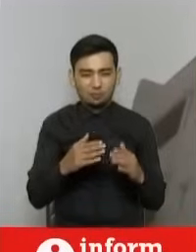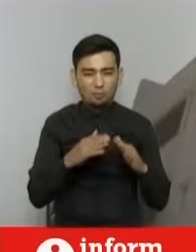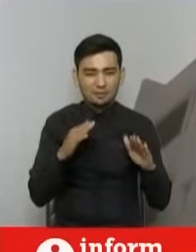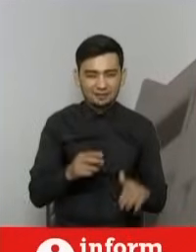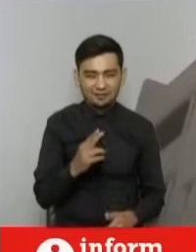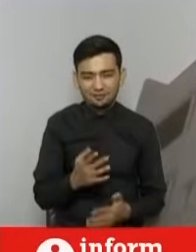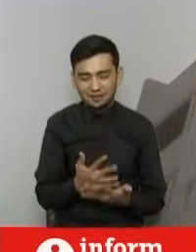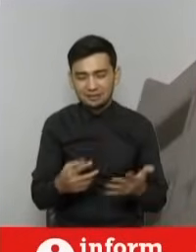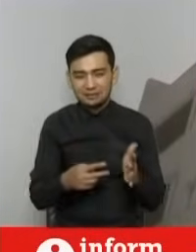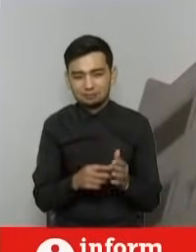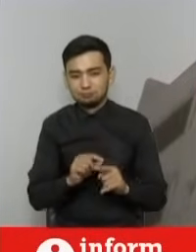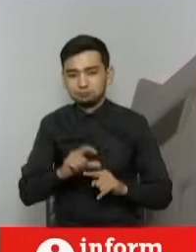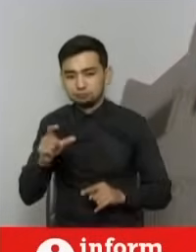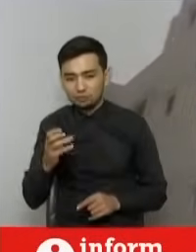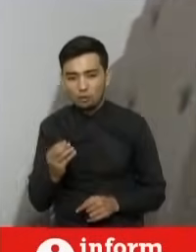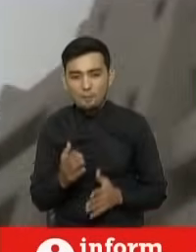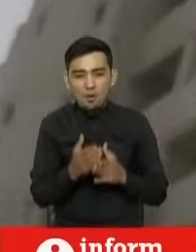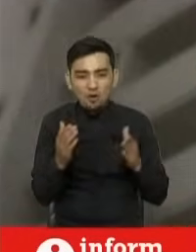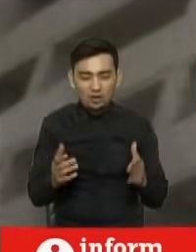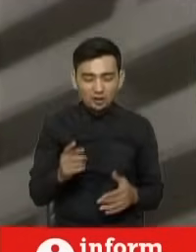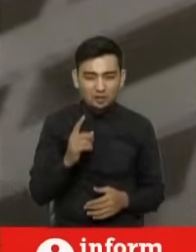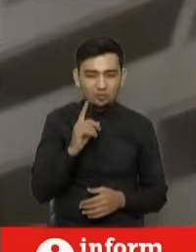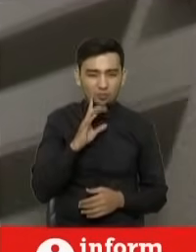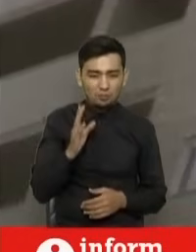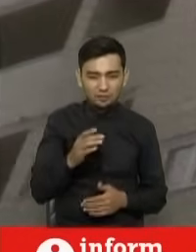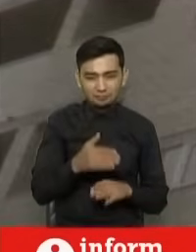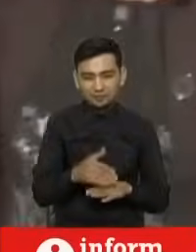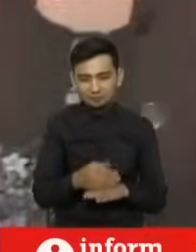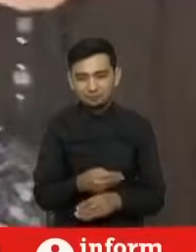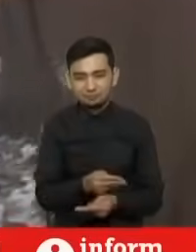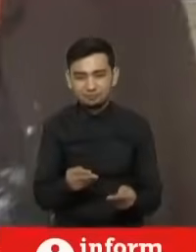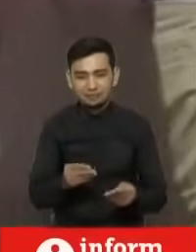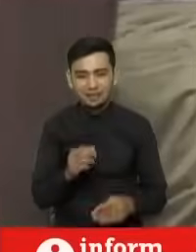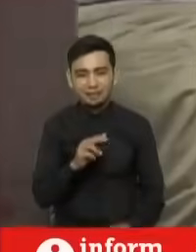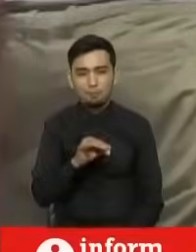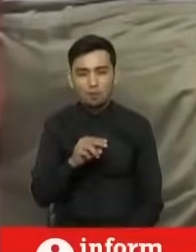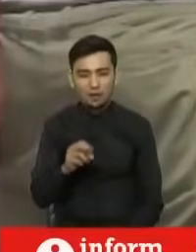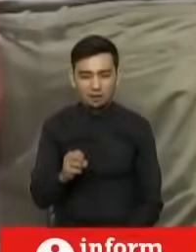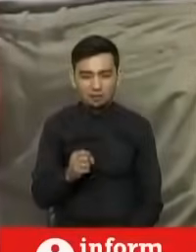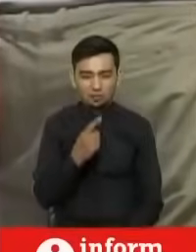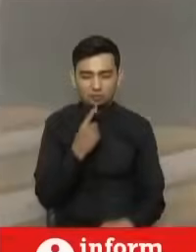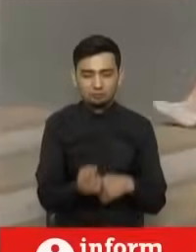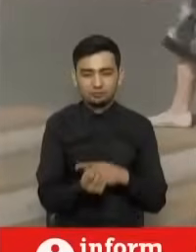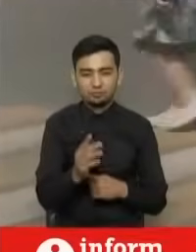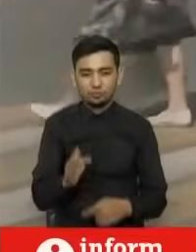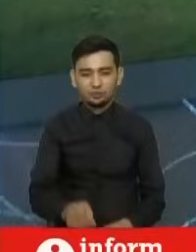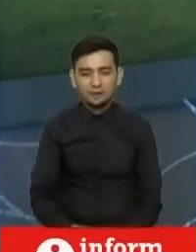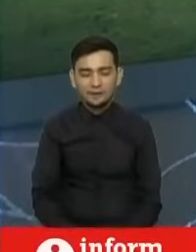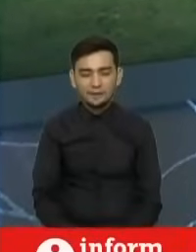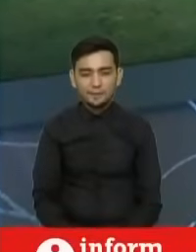риск роста цен и еще больше недоступности ипотеки для населения страны. Валентина Леонова, Информбюро, Павлодарская